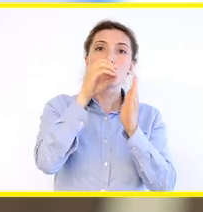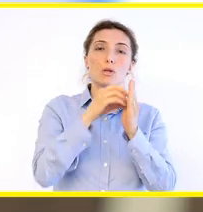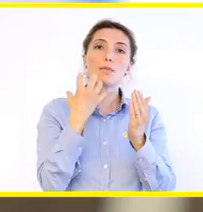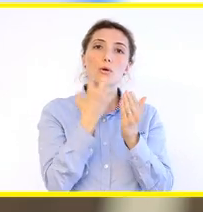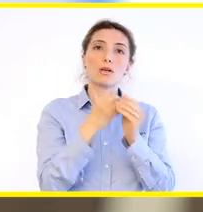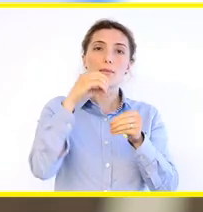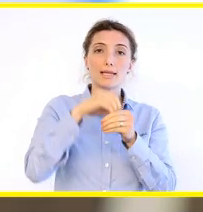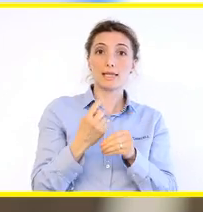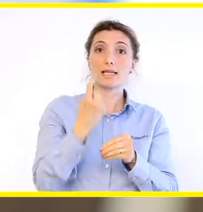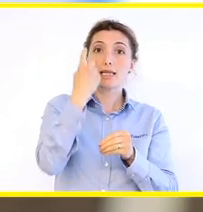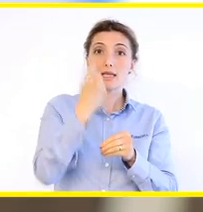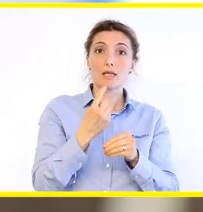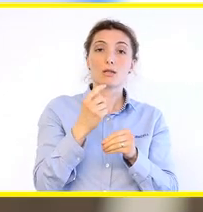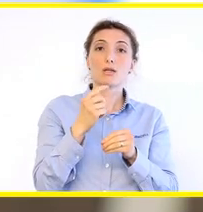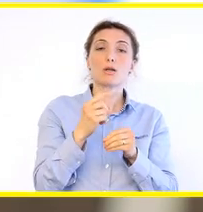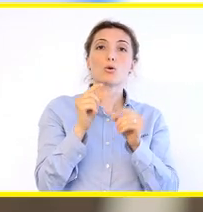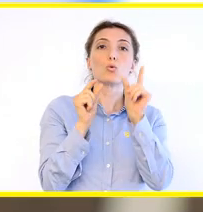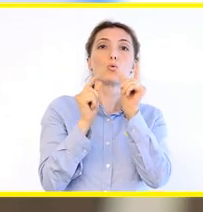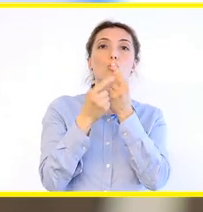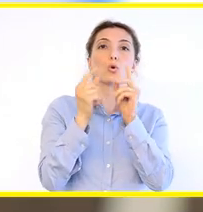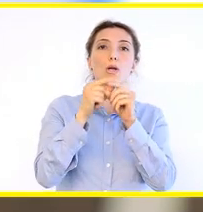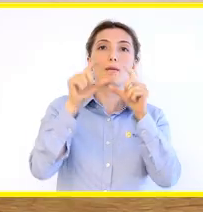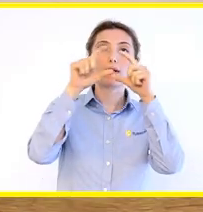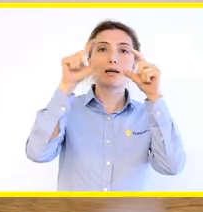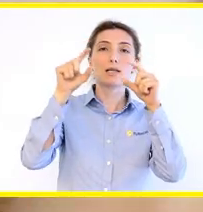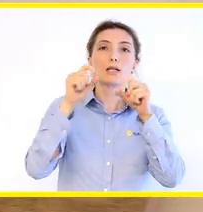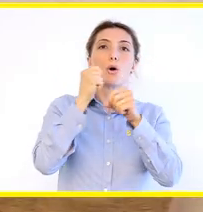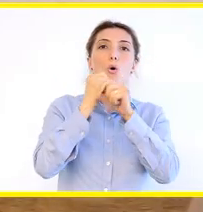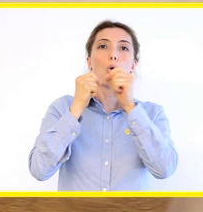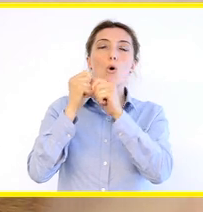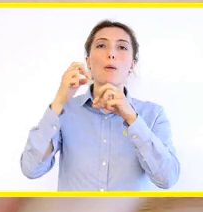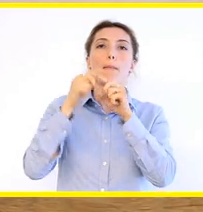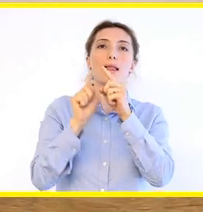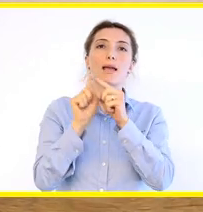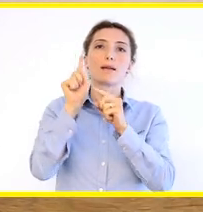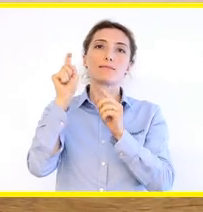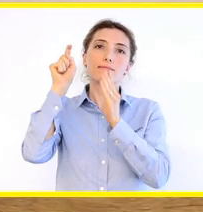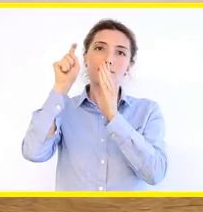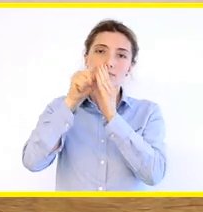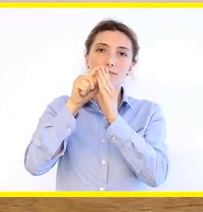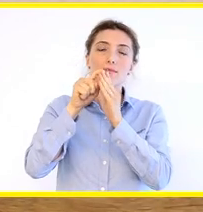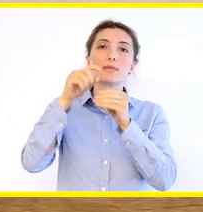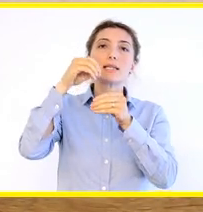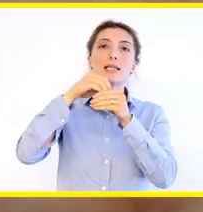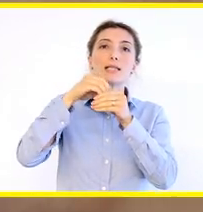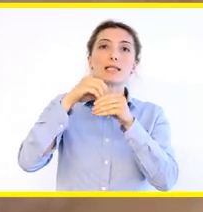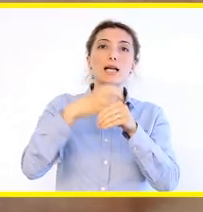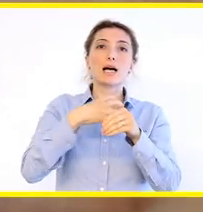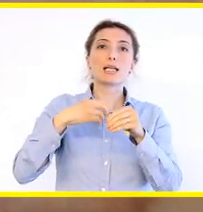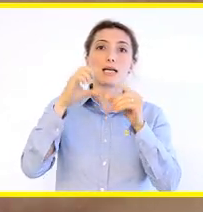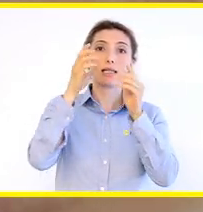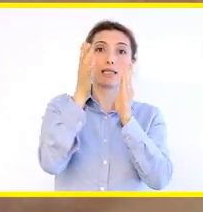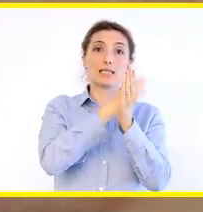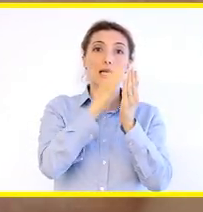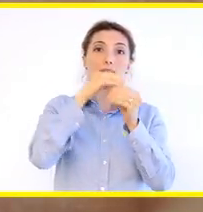Uygulama yüklemek için ilk olarak Uygulamalar alanında bulunan Google Play Store logosuna dokunun. Google Play Store'un ana